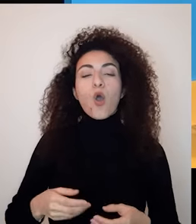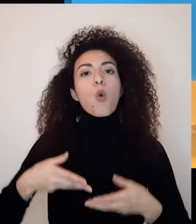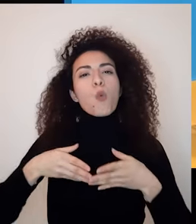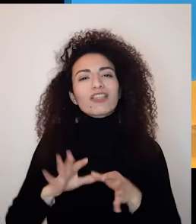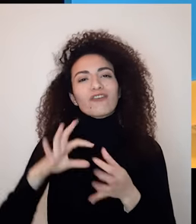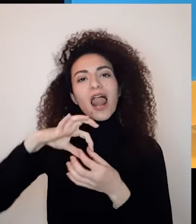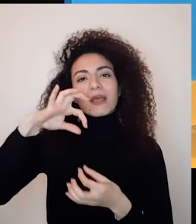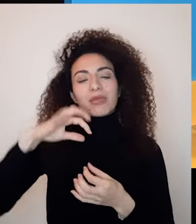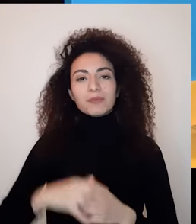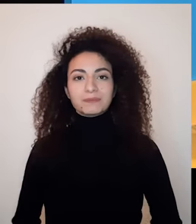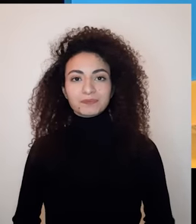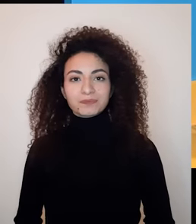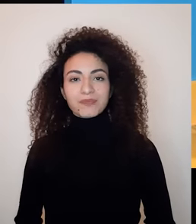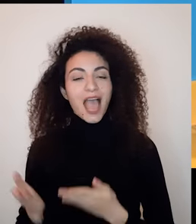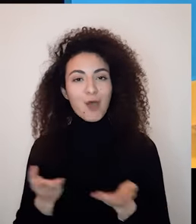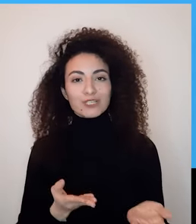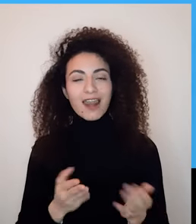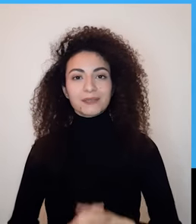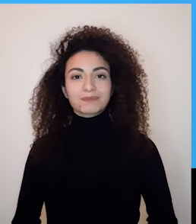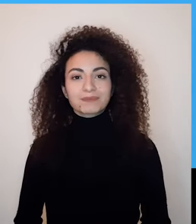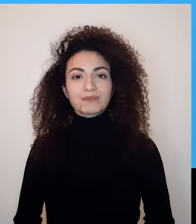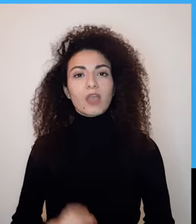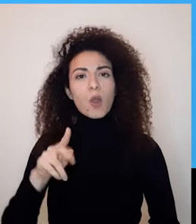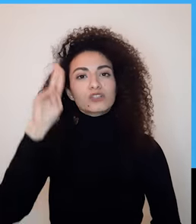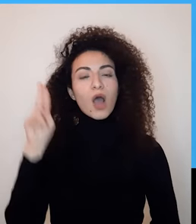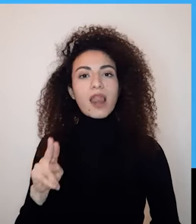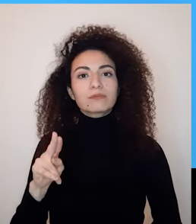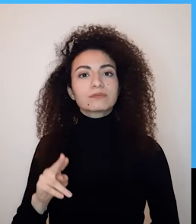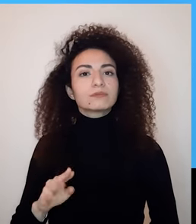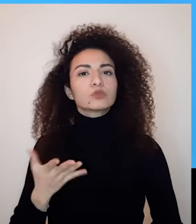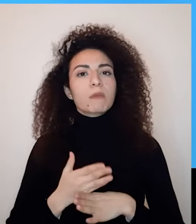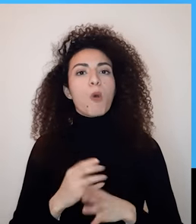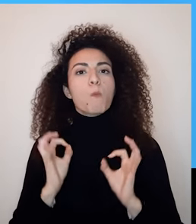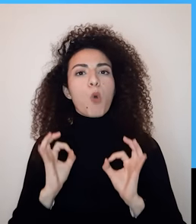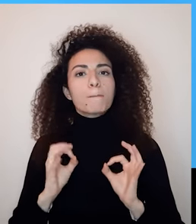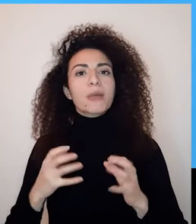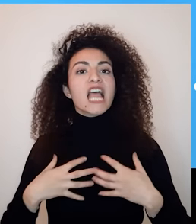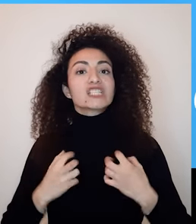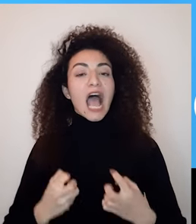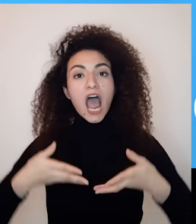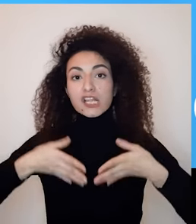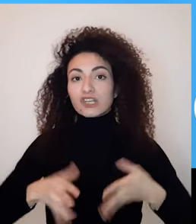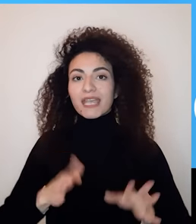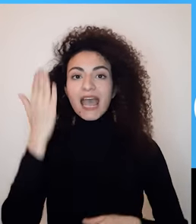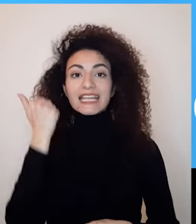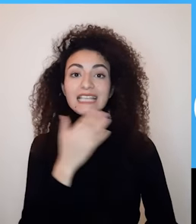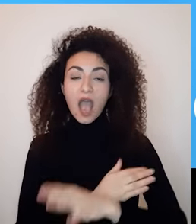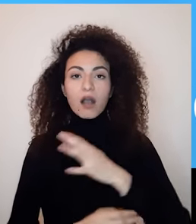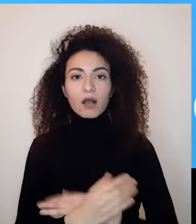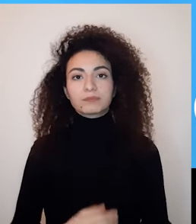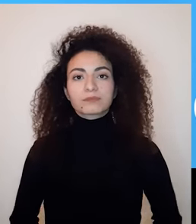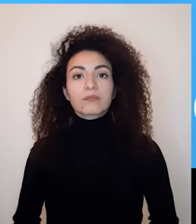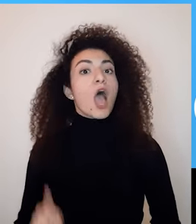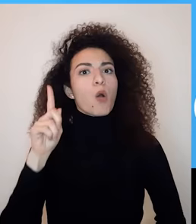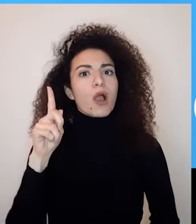العقم وأطفال الأنابيب. أهلا وسهلا فيك دكتور. أهلا فيك سيد فادي، أهلا وسهلا. السؤال الأول بينطرح، شو أهمية الصحة الإنجابية